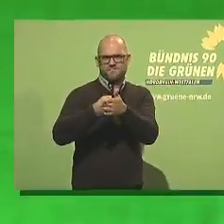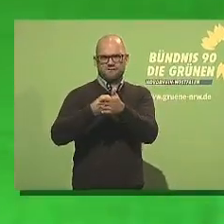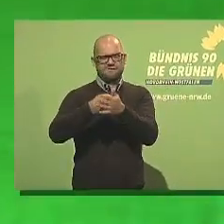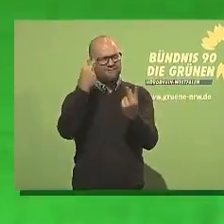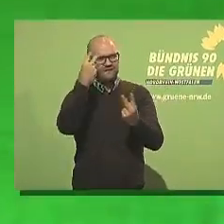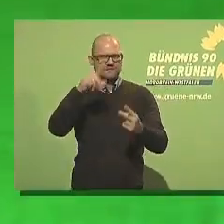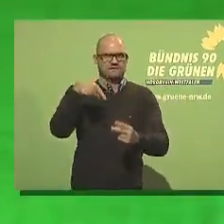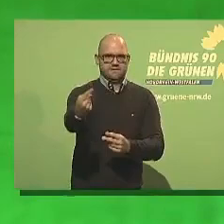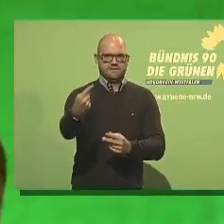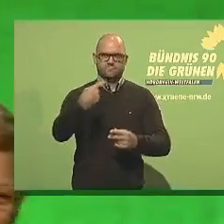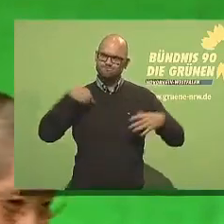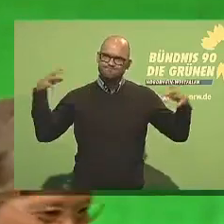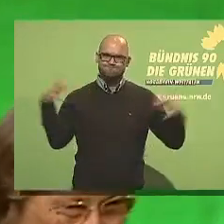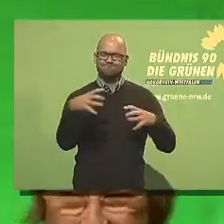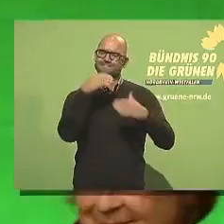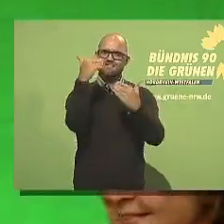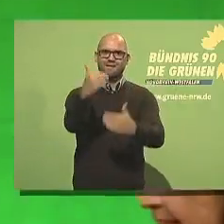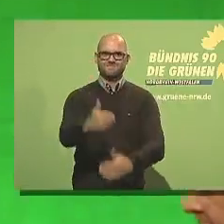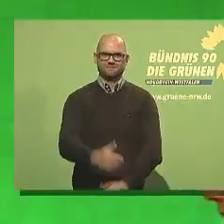Nordrhein-Westfalen.